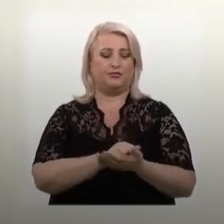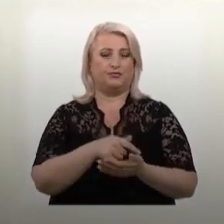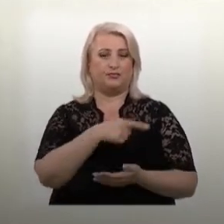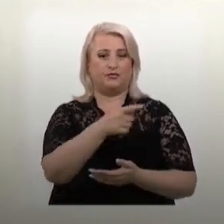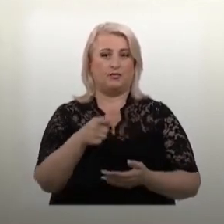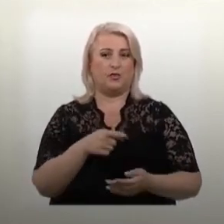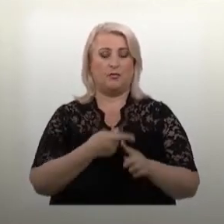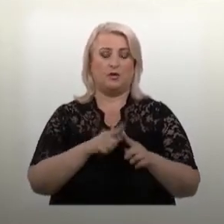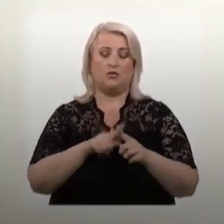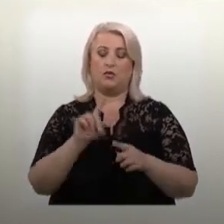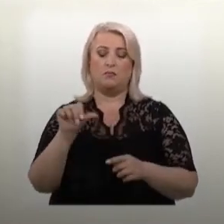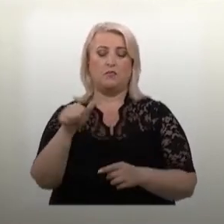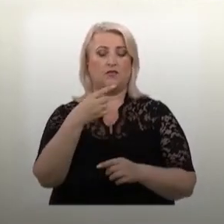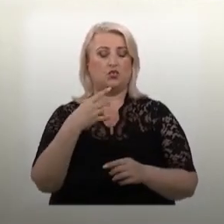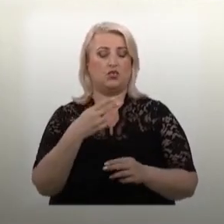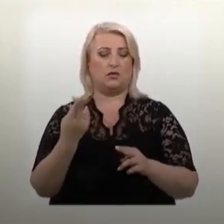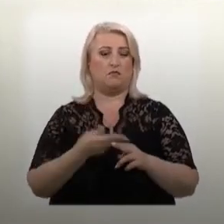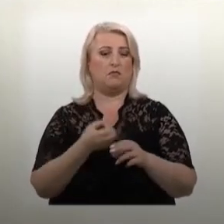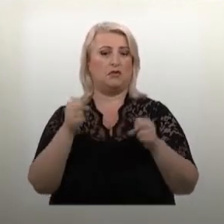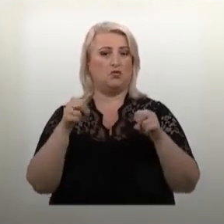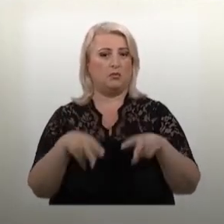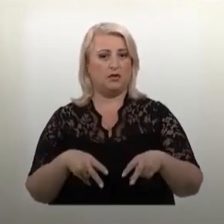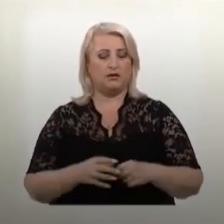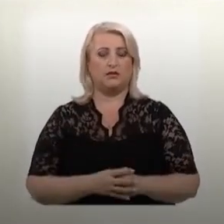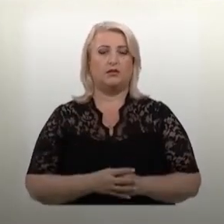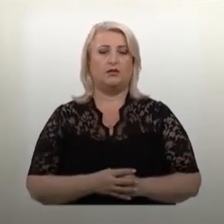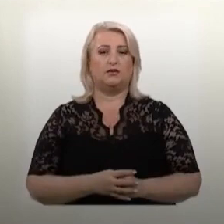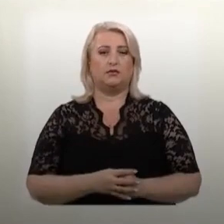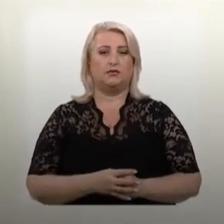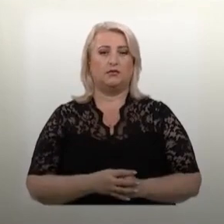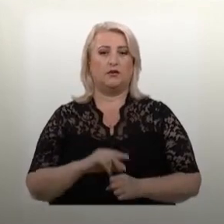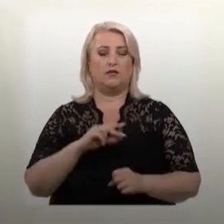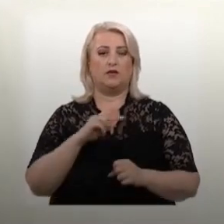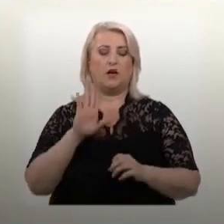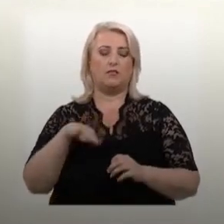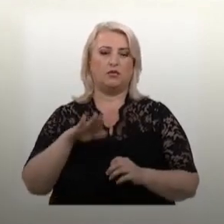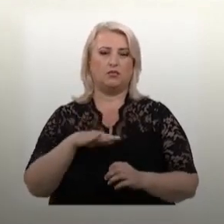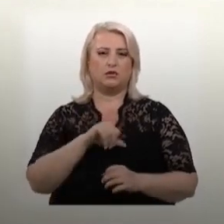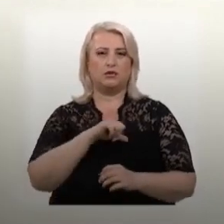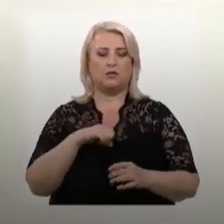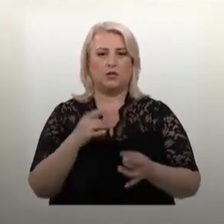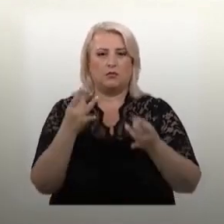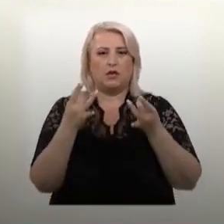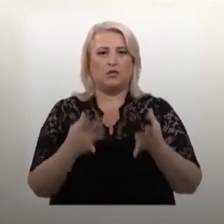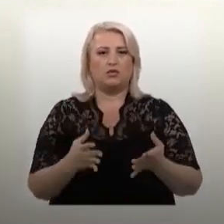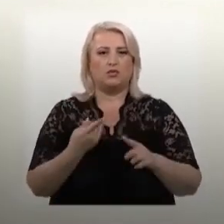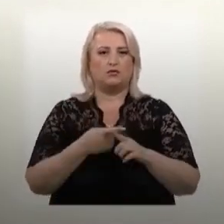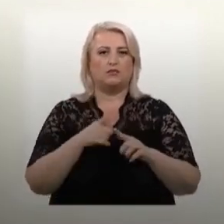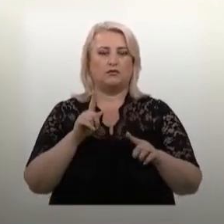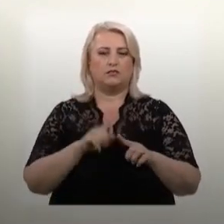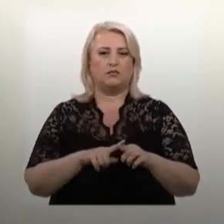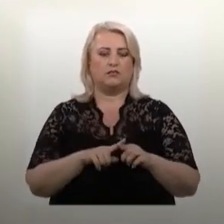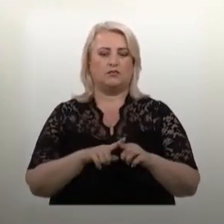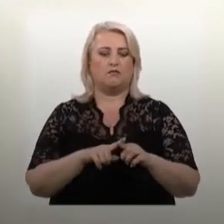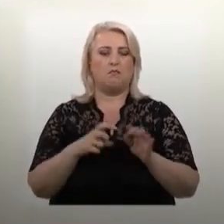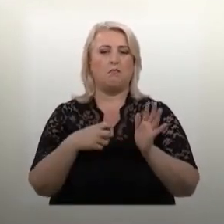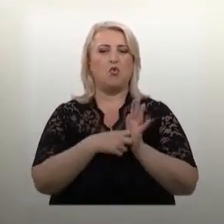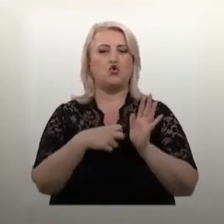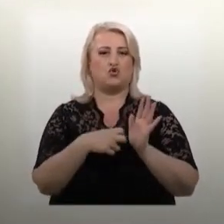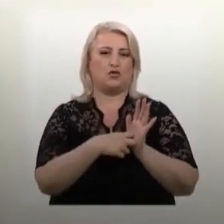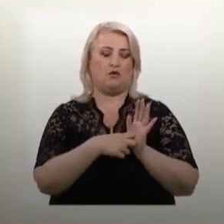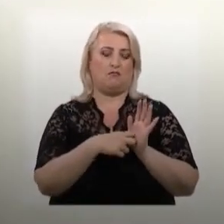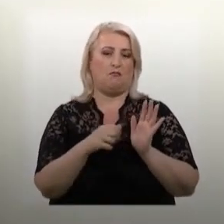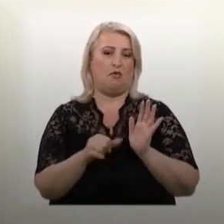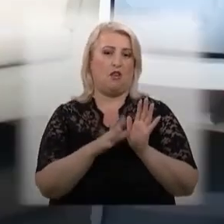personal securitatea personală și prezența ta după care pornim de la cel mai simplu activ care se cheamă Gmail de ca asta